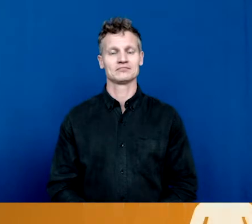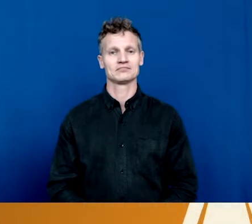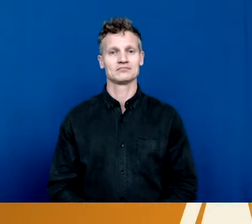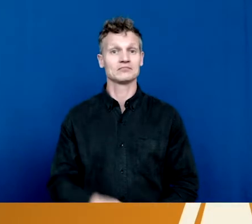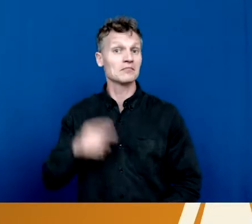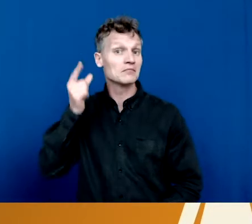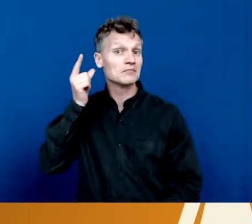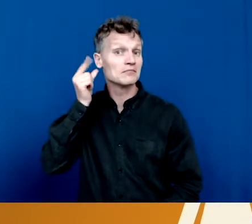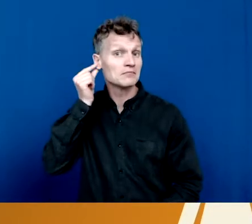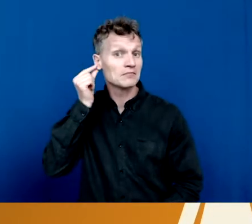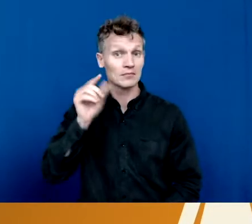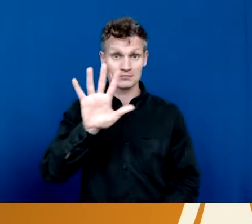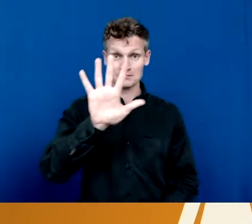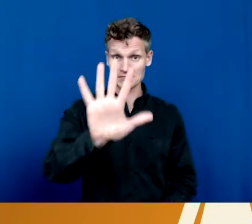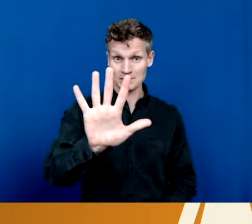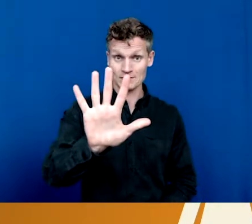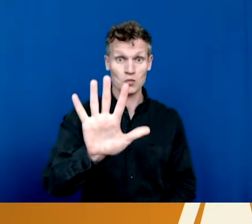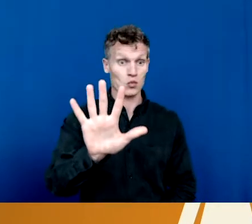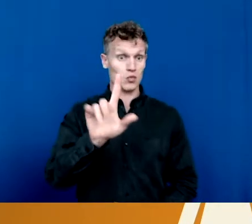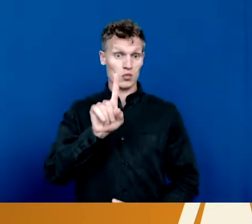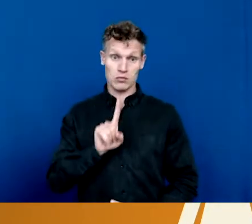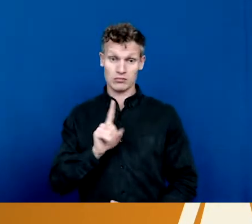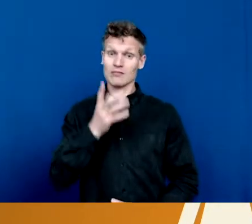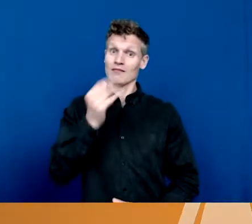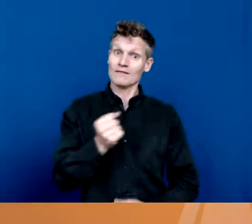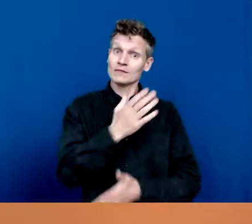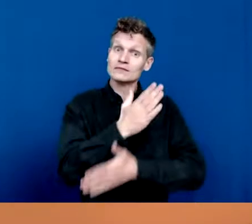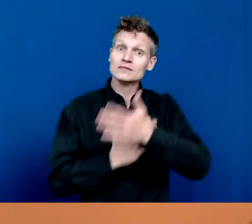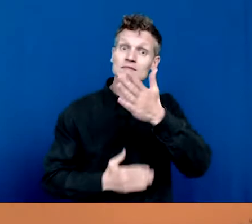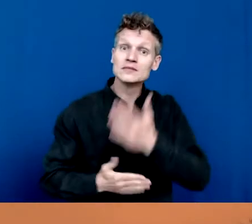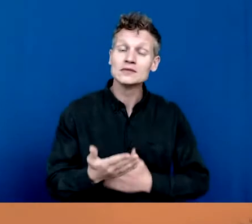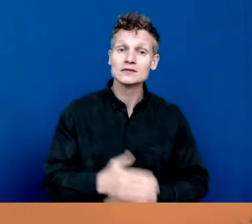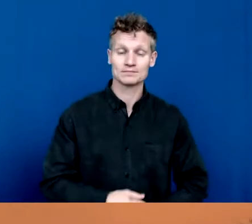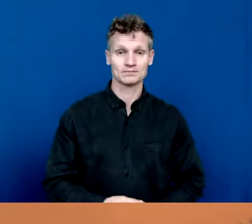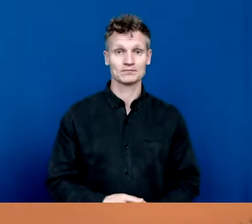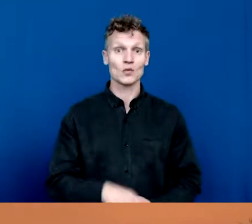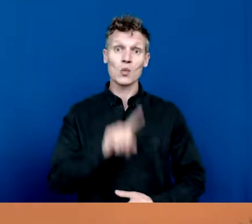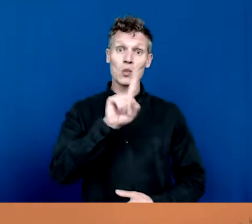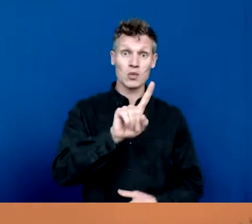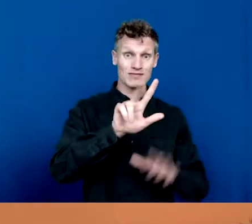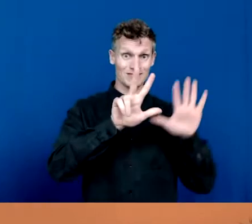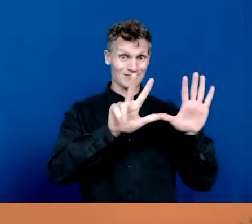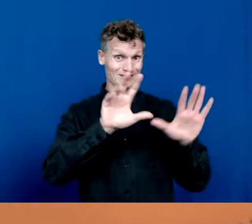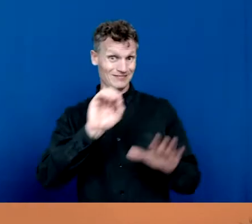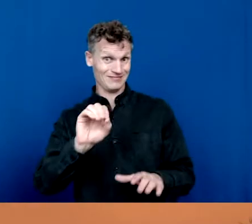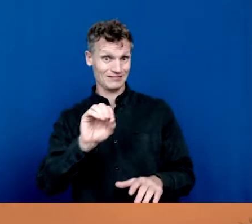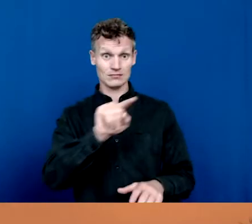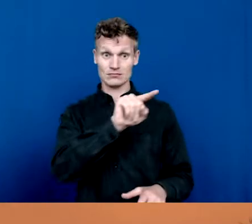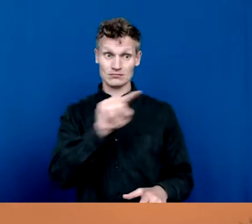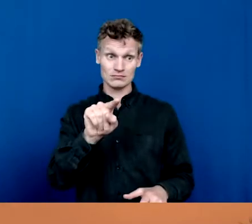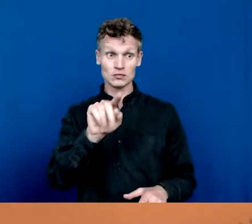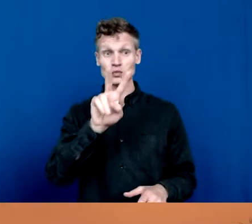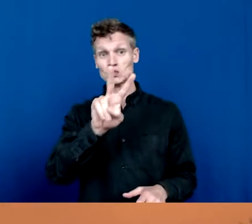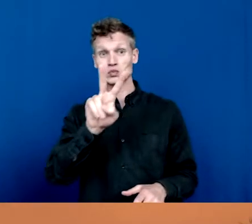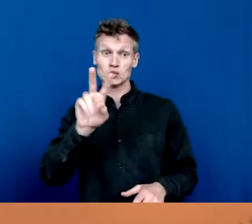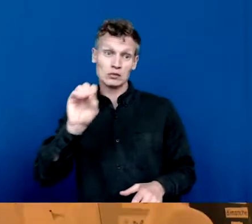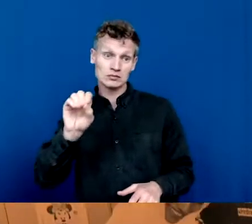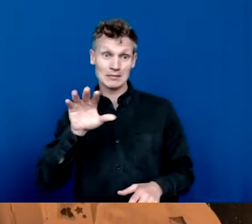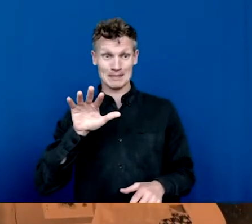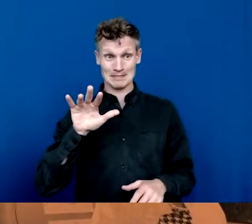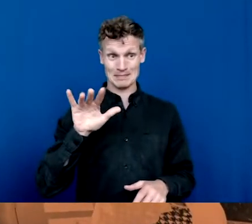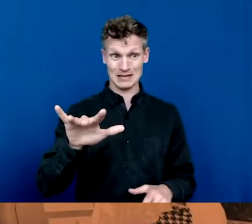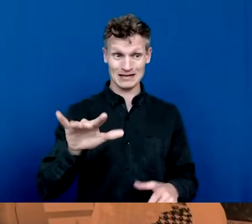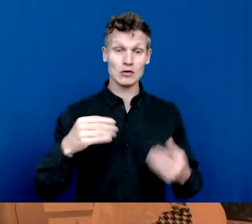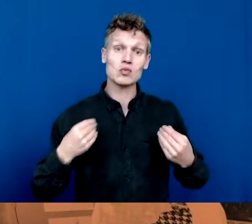Environ une femme sur 5 souffre d'un handicap et 180 à 220 millions sont des jeunes,